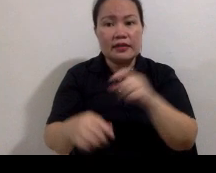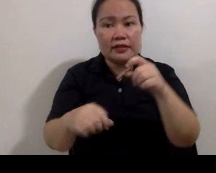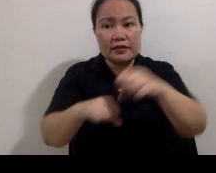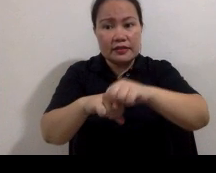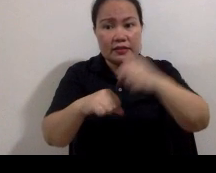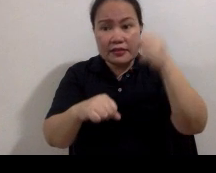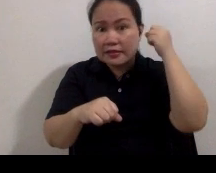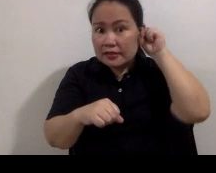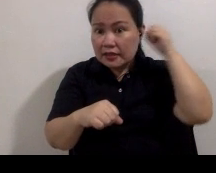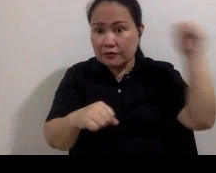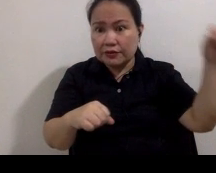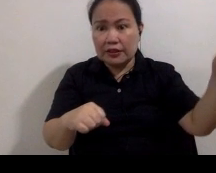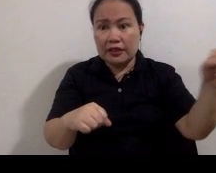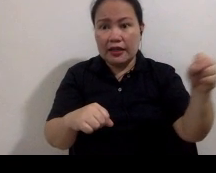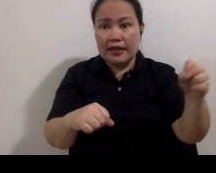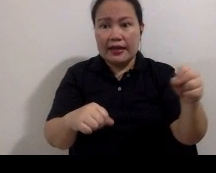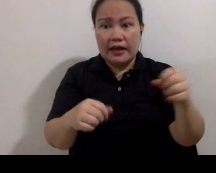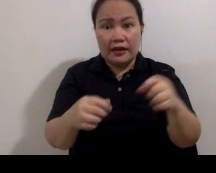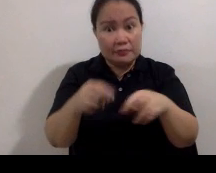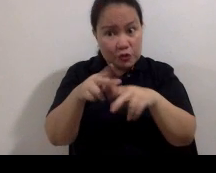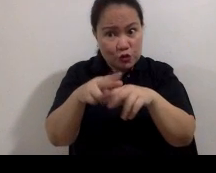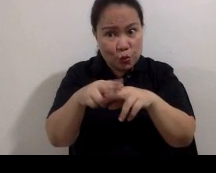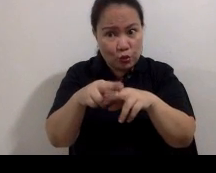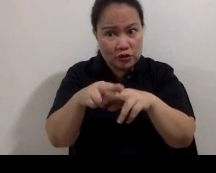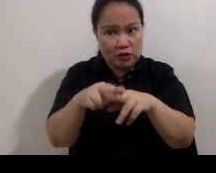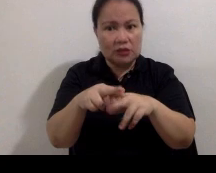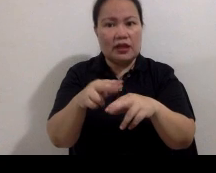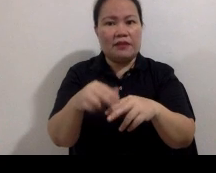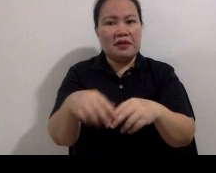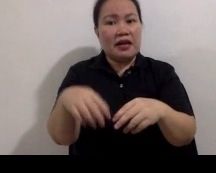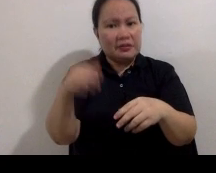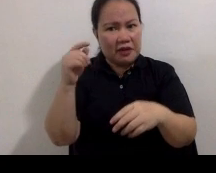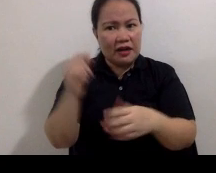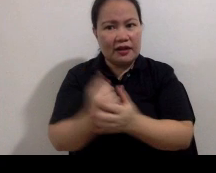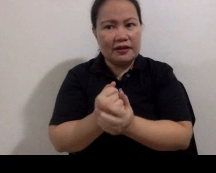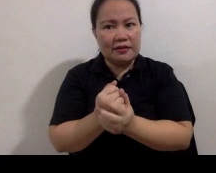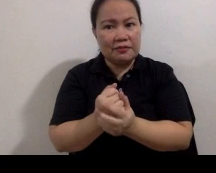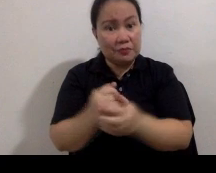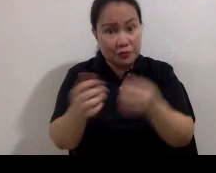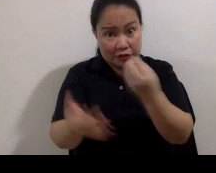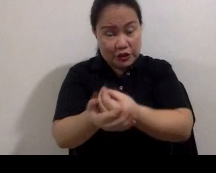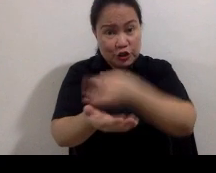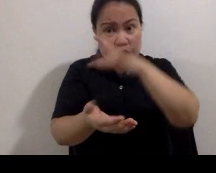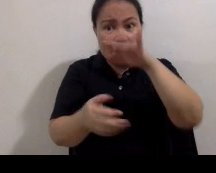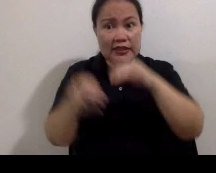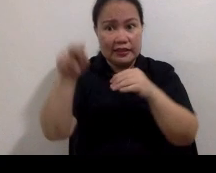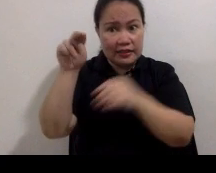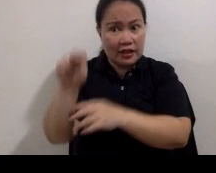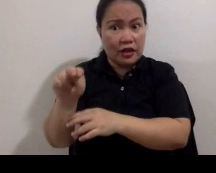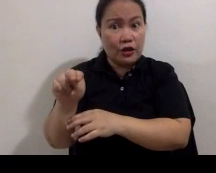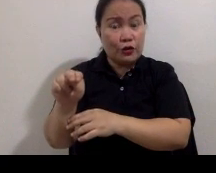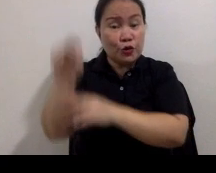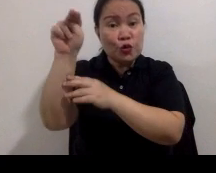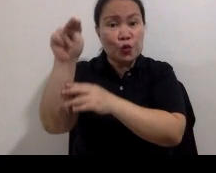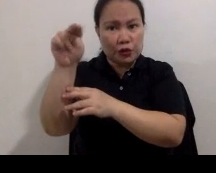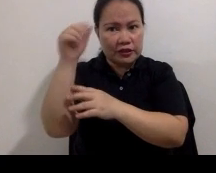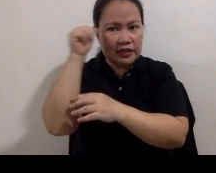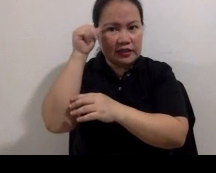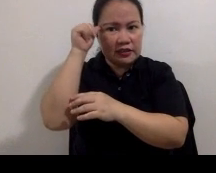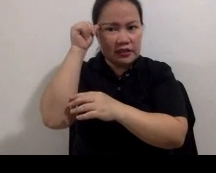mga pangunahing yamang mineral ng Timog Asya. Right, so meron palang mga mayayabong na mga